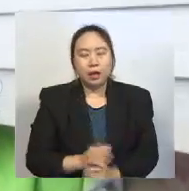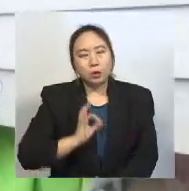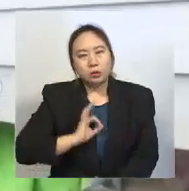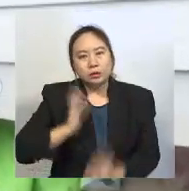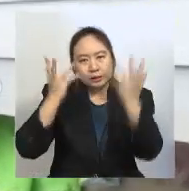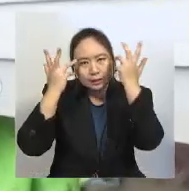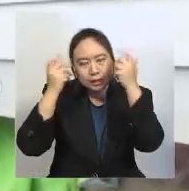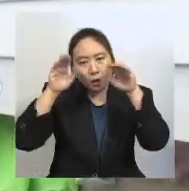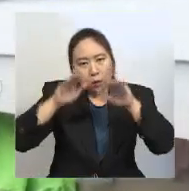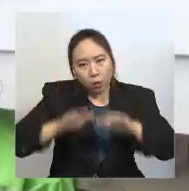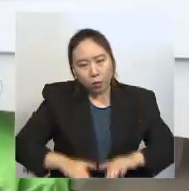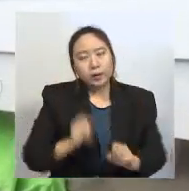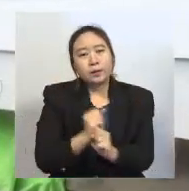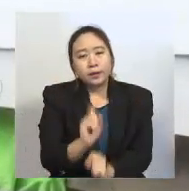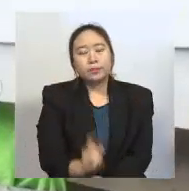ความเครียดบ้างอะ